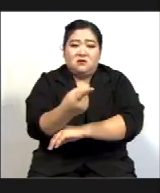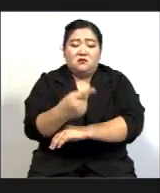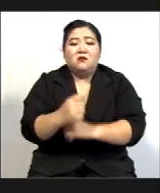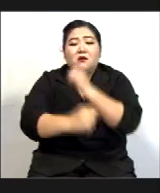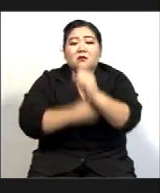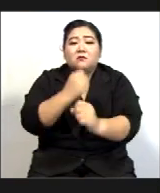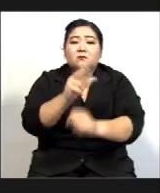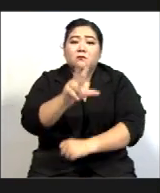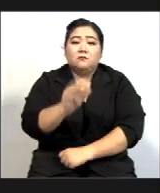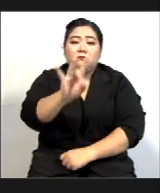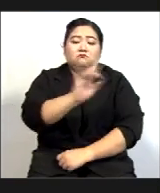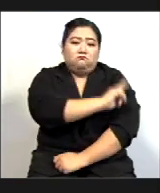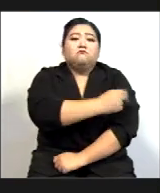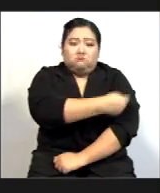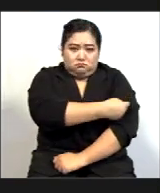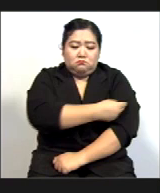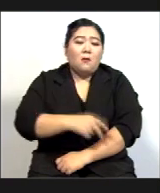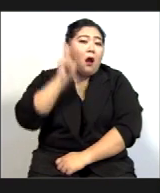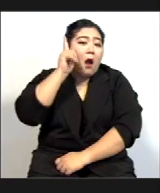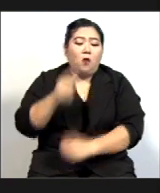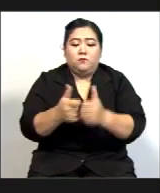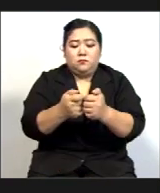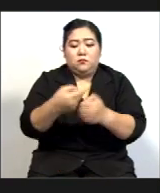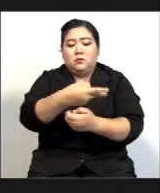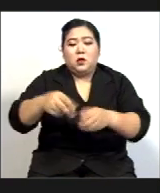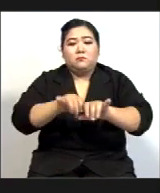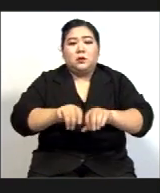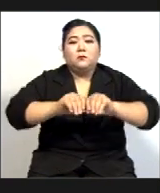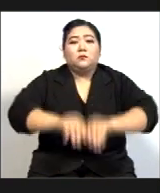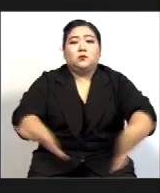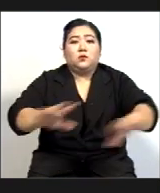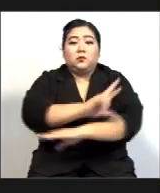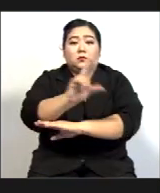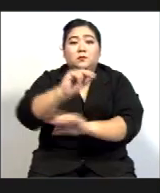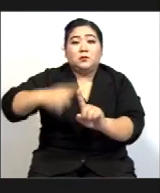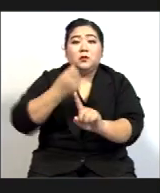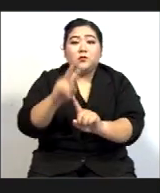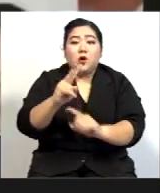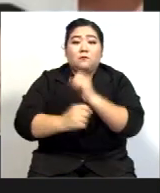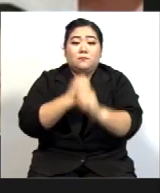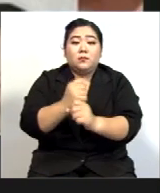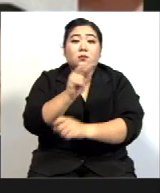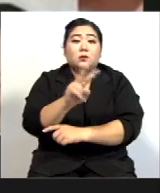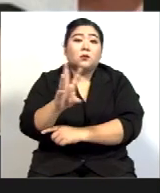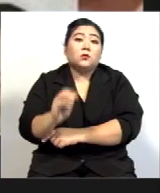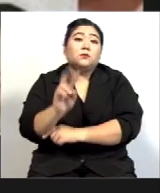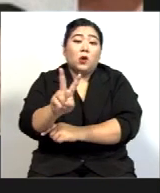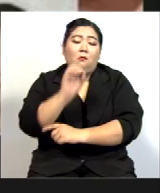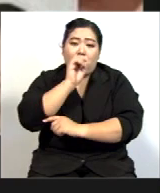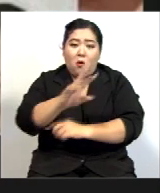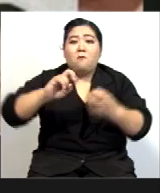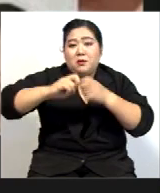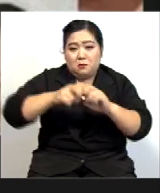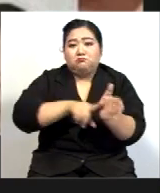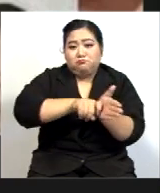38ปีนะคะเป็นผู้ที่ส่งข้อความออนไลน์เมื่อวันที่30ธันวาคมที่ผ่านมาบอกอันตรายของเชื้อไวรัสโคโรน